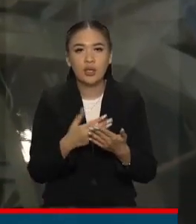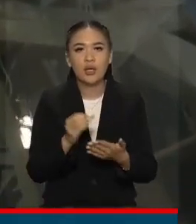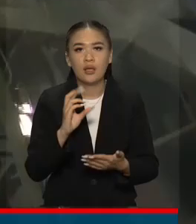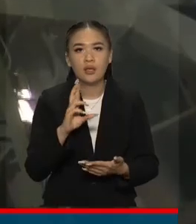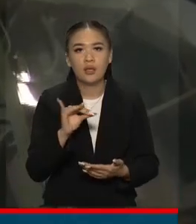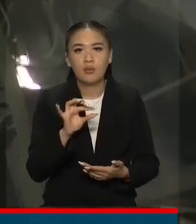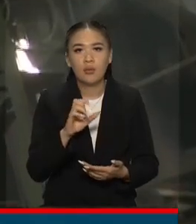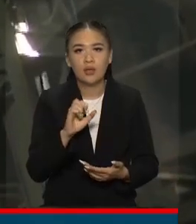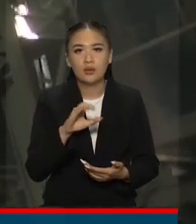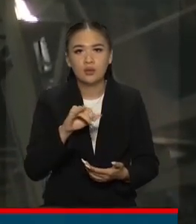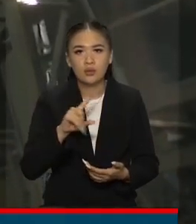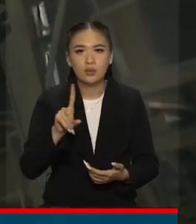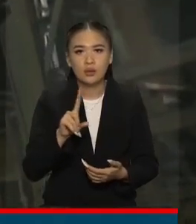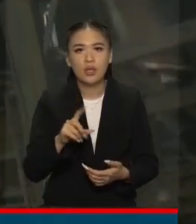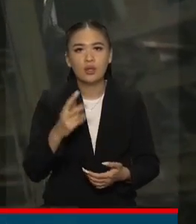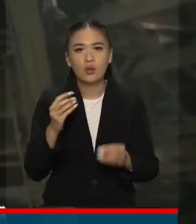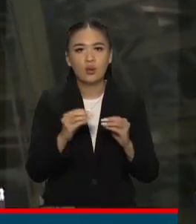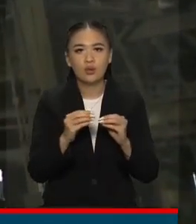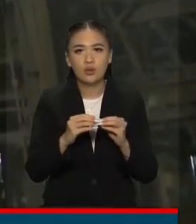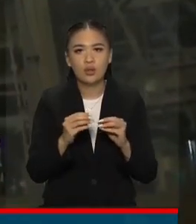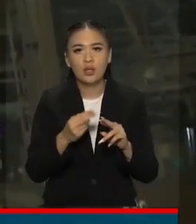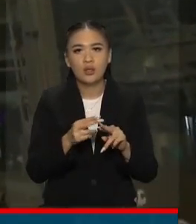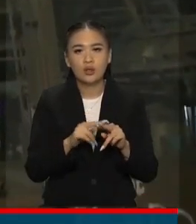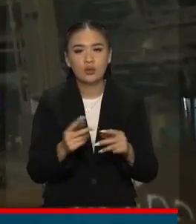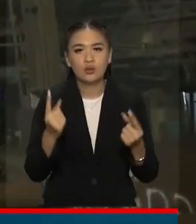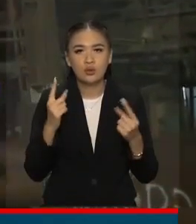10 қазандыққа күрделі жөндеу жүргізілуде.